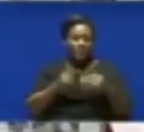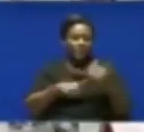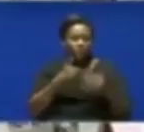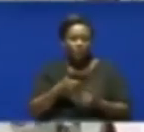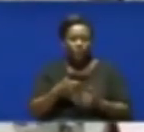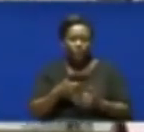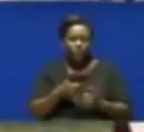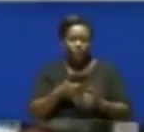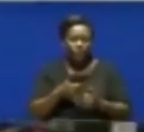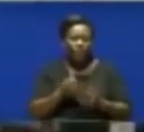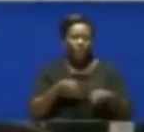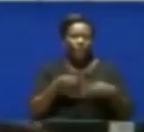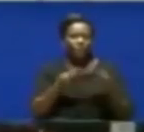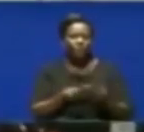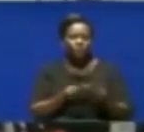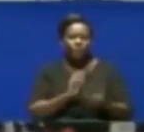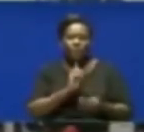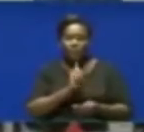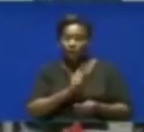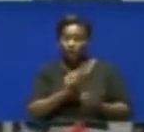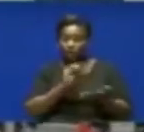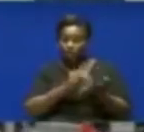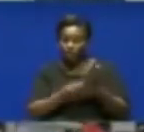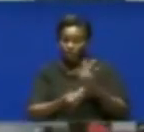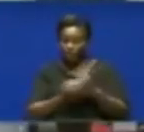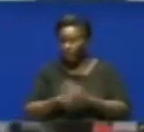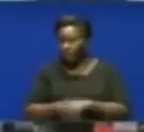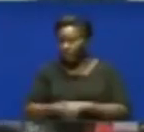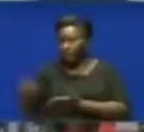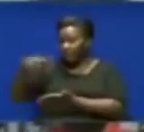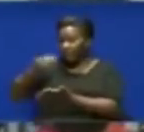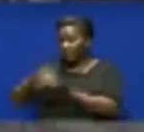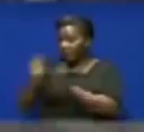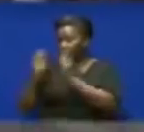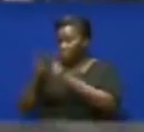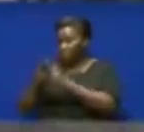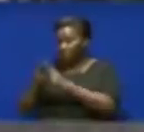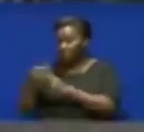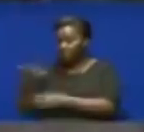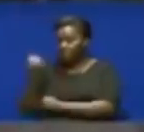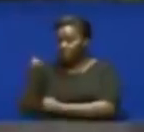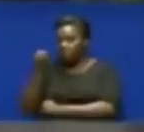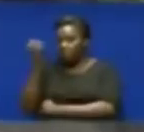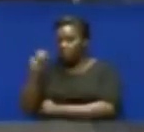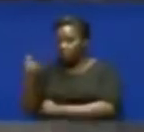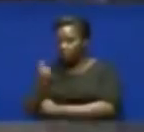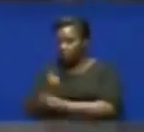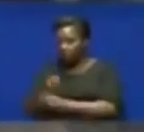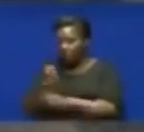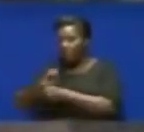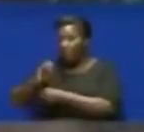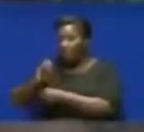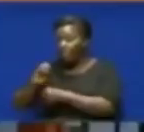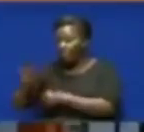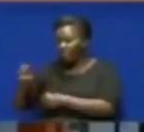mkoa huo. Katika jiji la Arusha ndimo mgonjwa wa kwanza virusi vya corona amebainika akitokea nchini